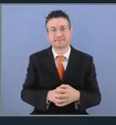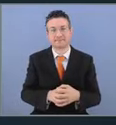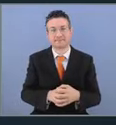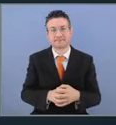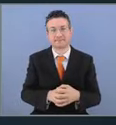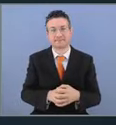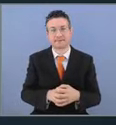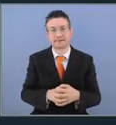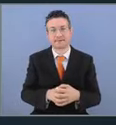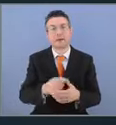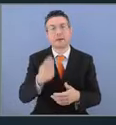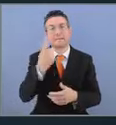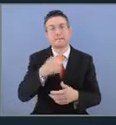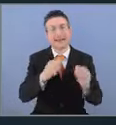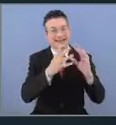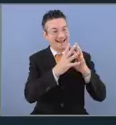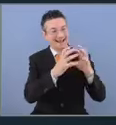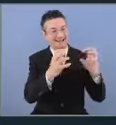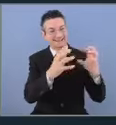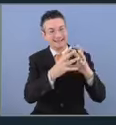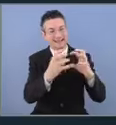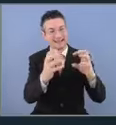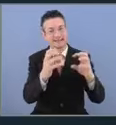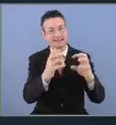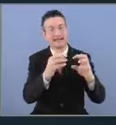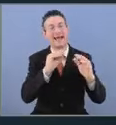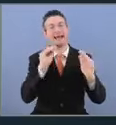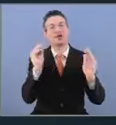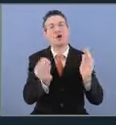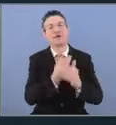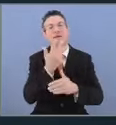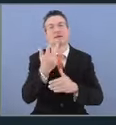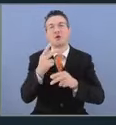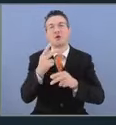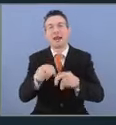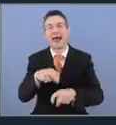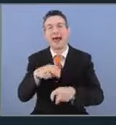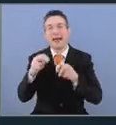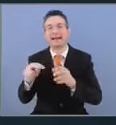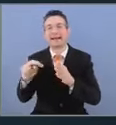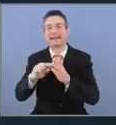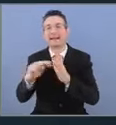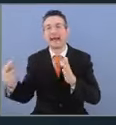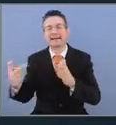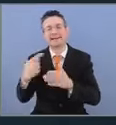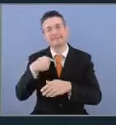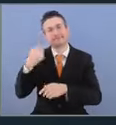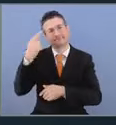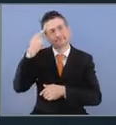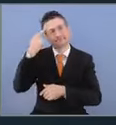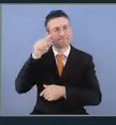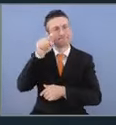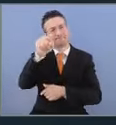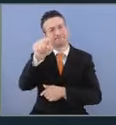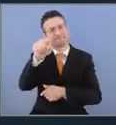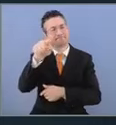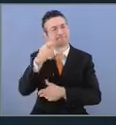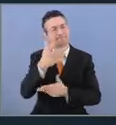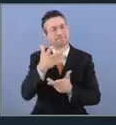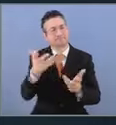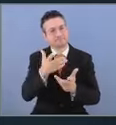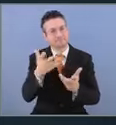azienda innovativa nel settore agritech? Guardiamo alla... Vorremmo, diciamo,